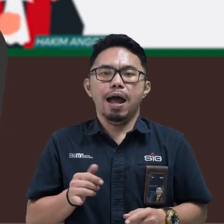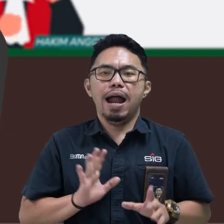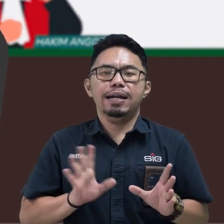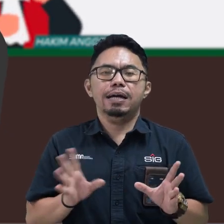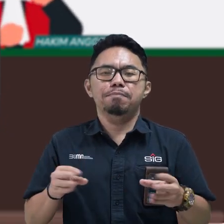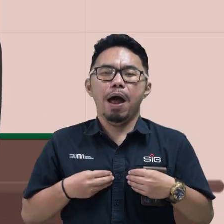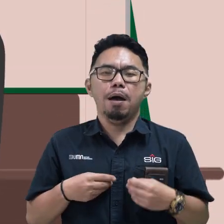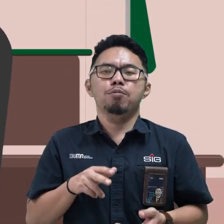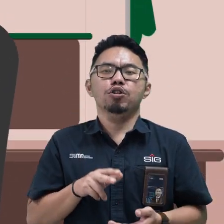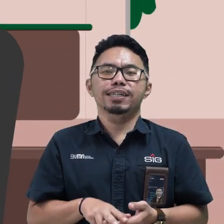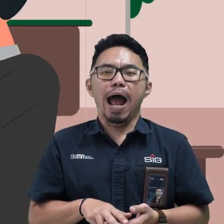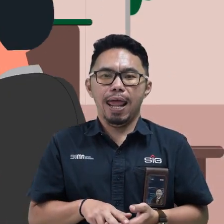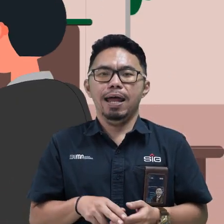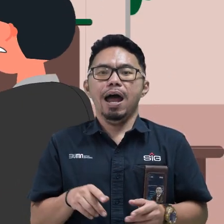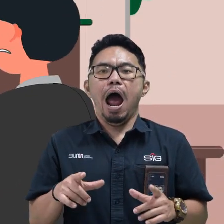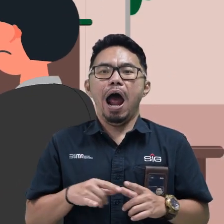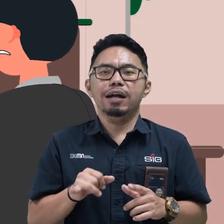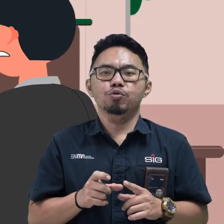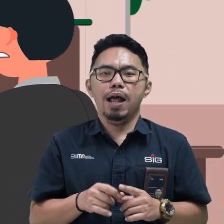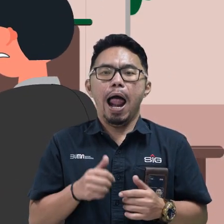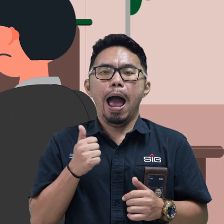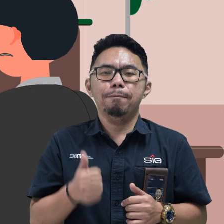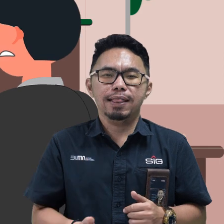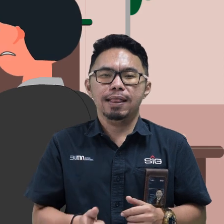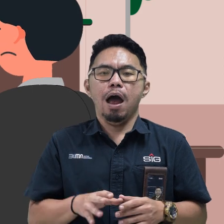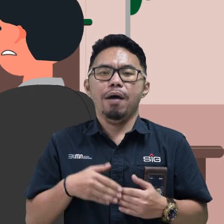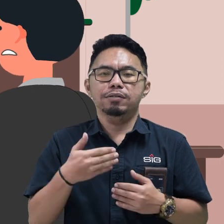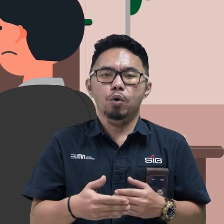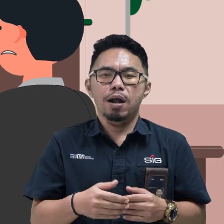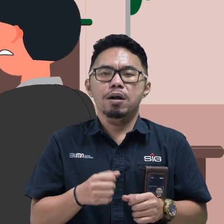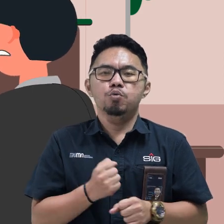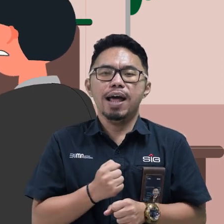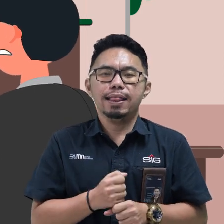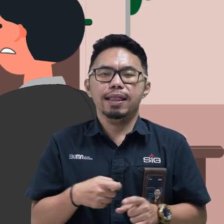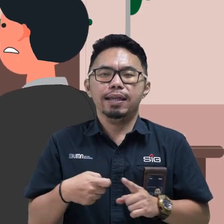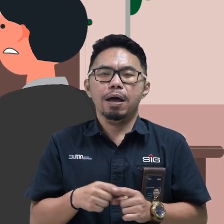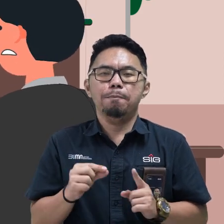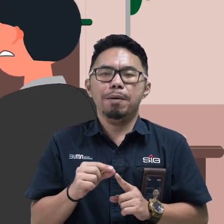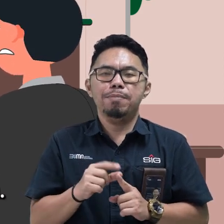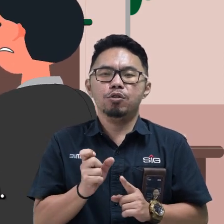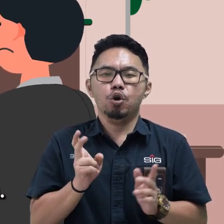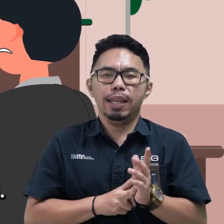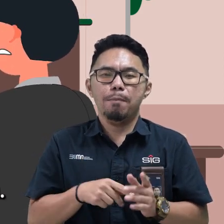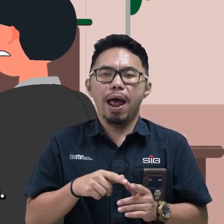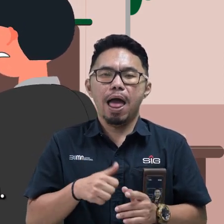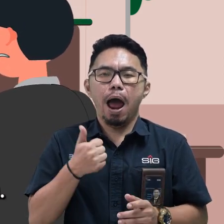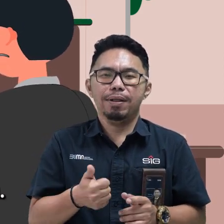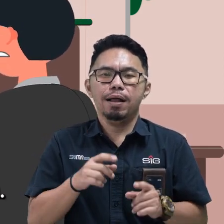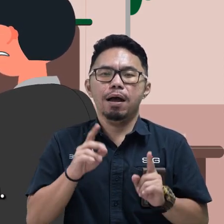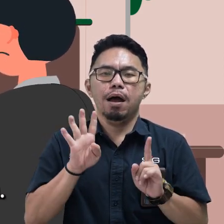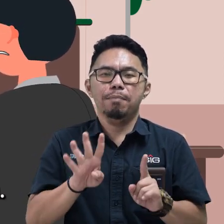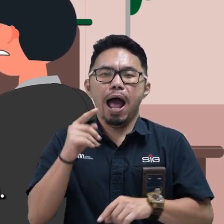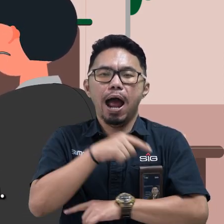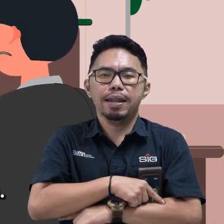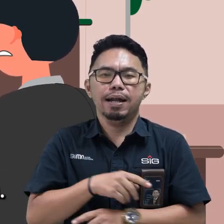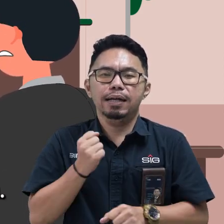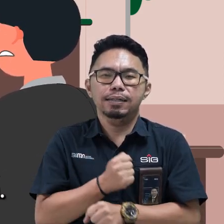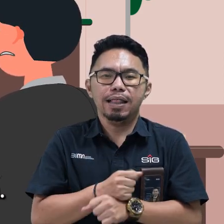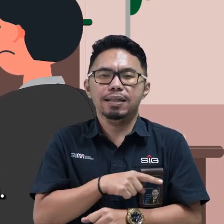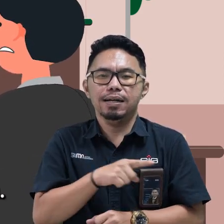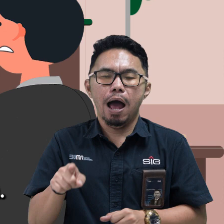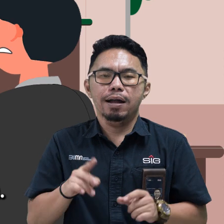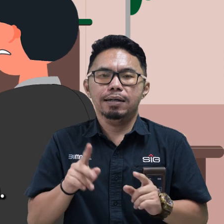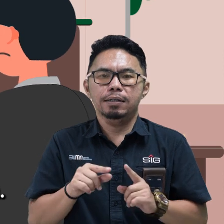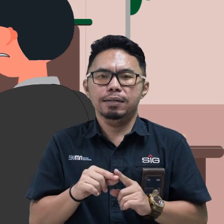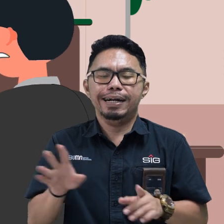Pihak yang tidak menerima putusan adjudikasi dapat mengajukan gugatan ke PTUN paling lambat 14 hari kerja setelah